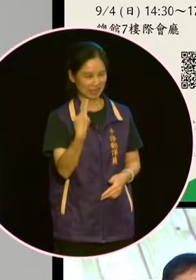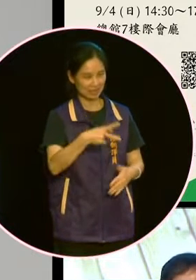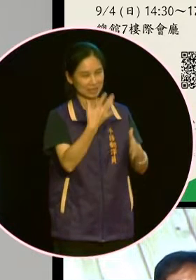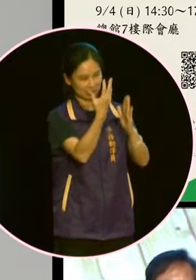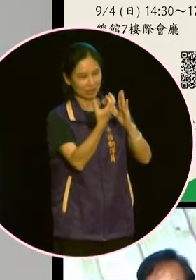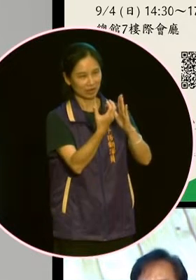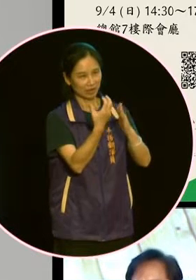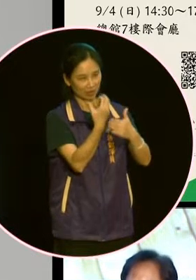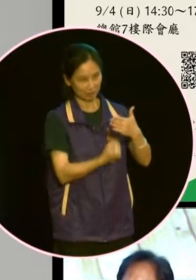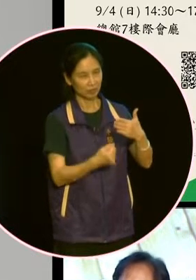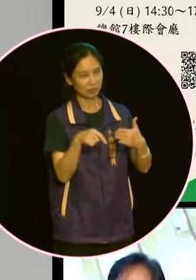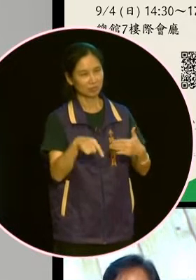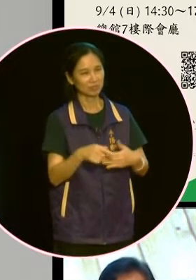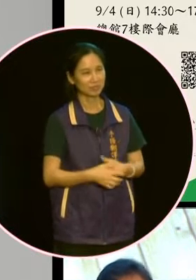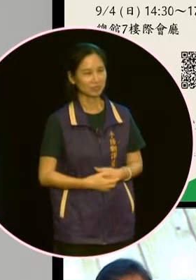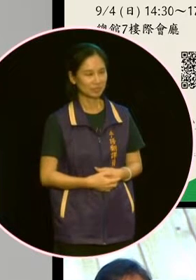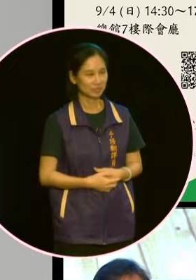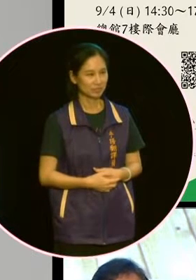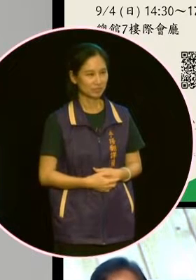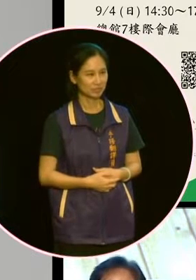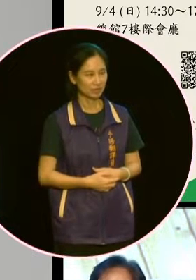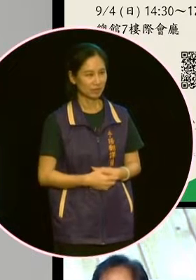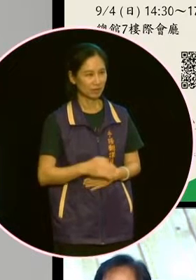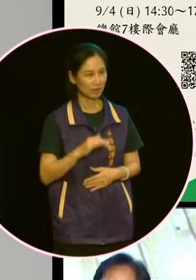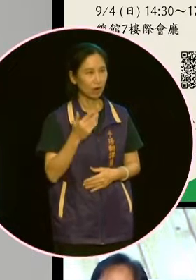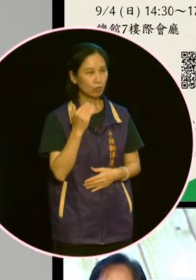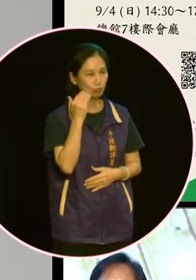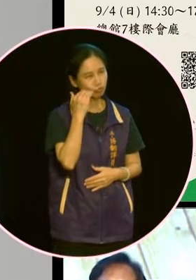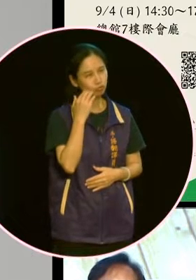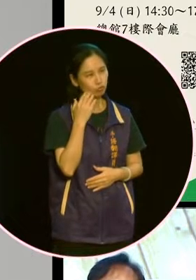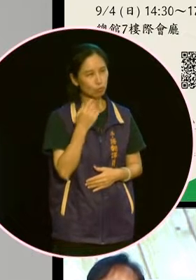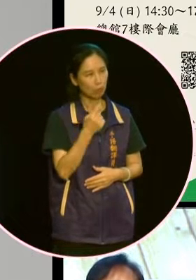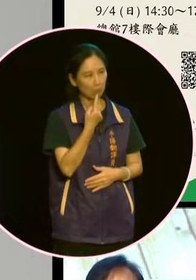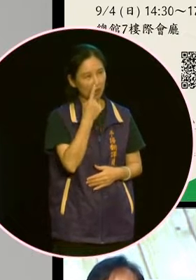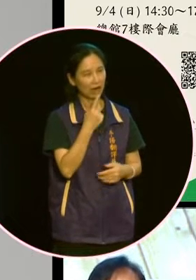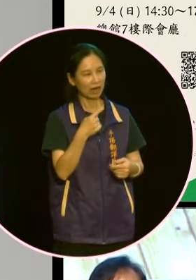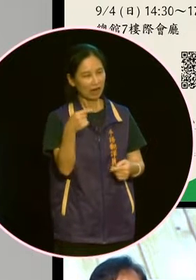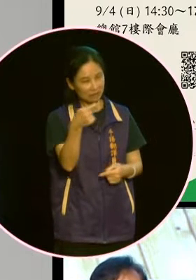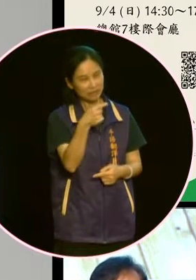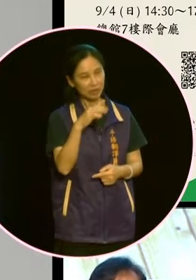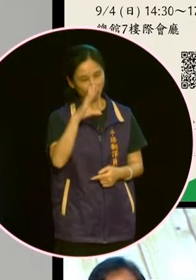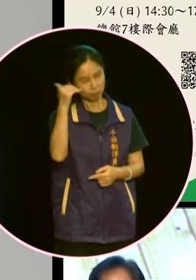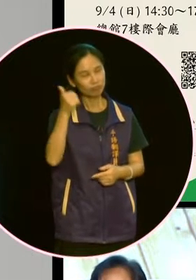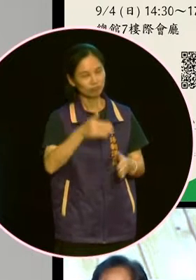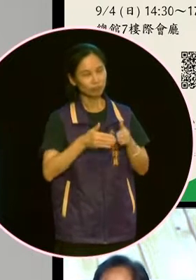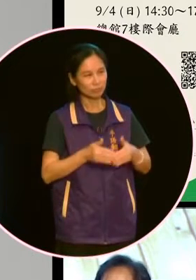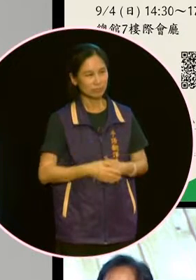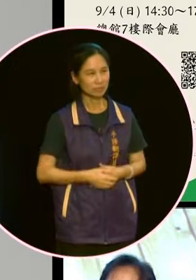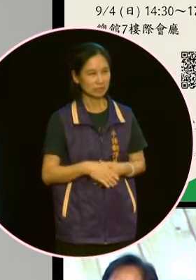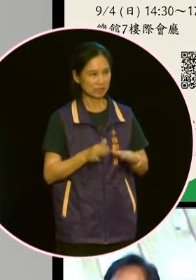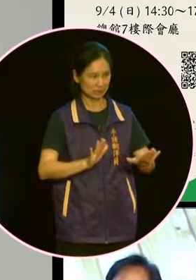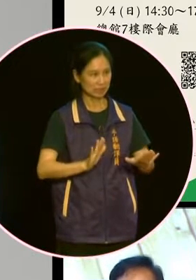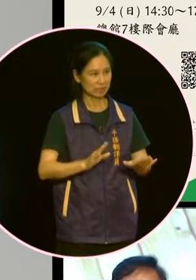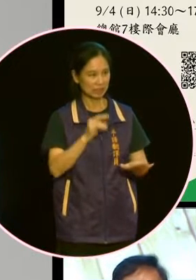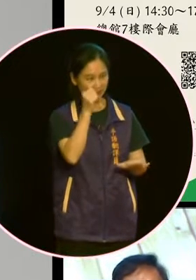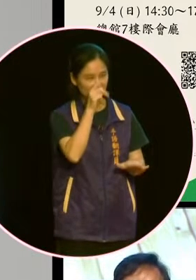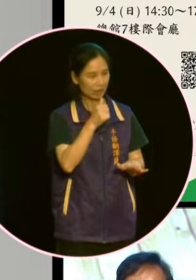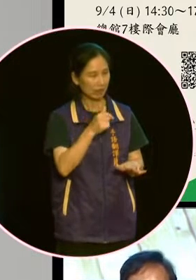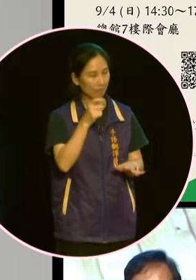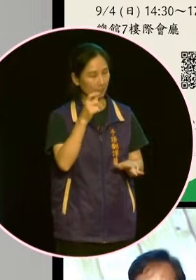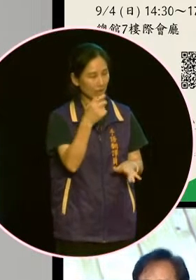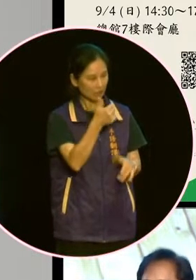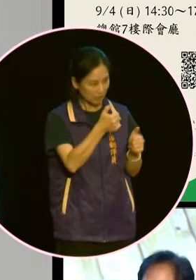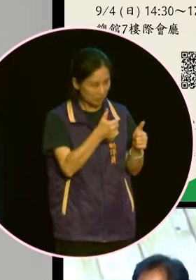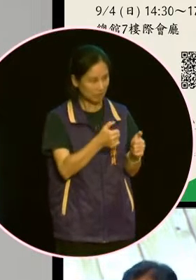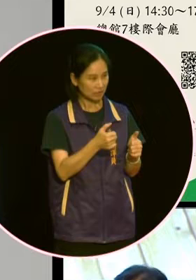就希望继续跟大家一起吧。不过如果没事的话，就要回去了。那今天特别感谢高雄市立图书